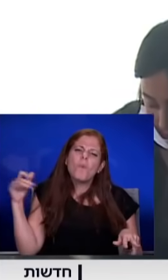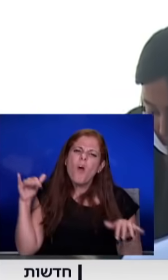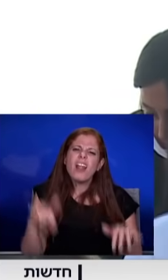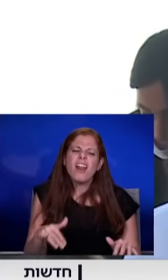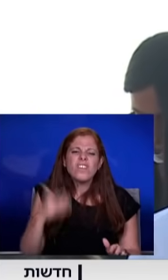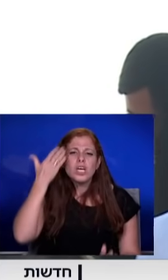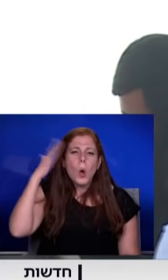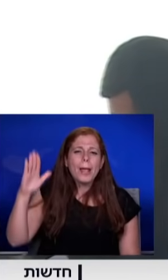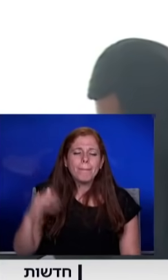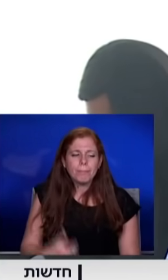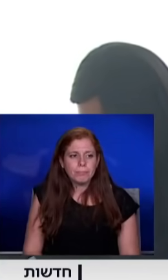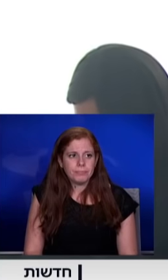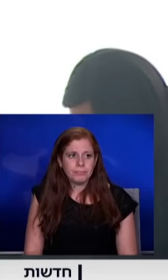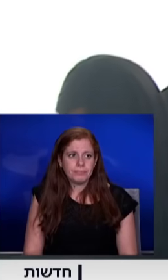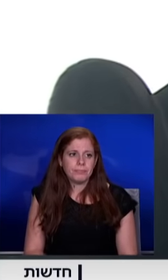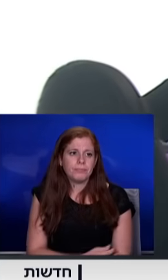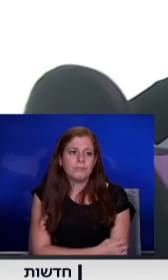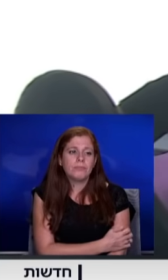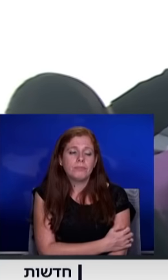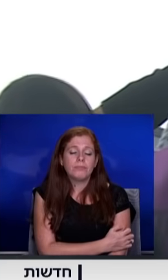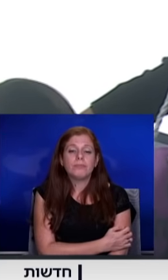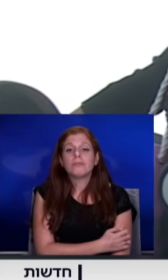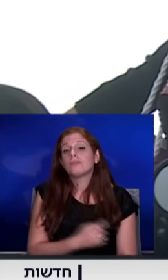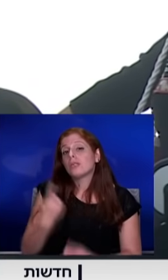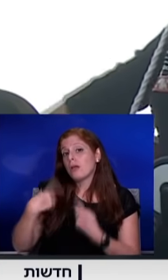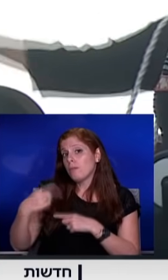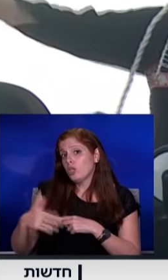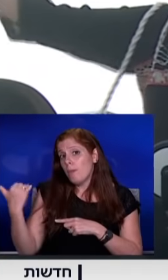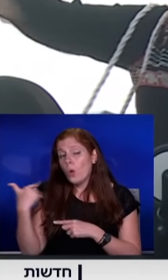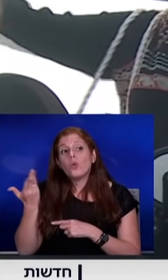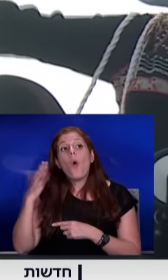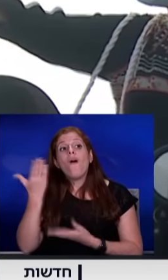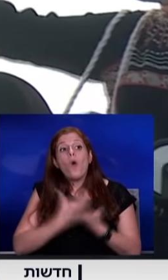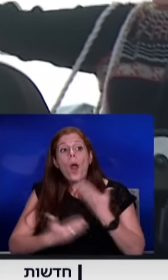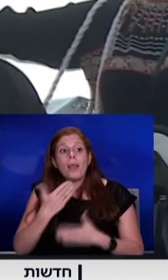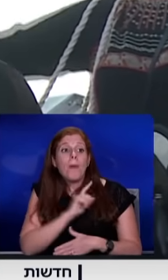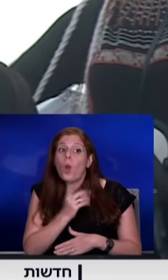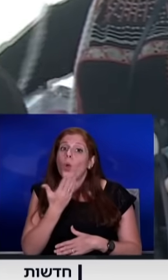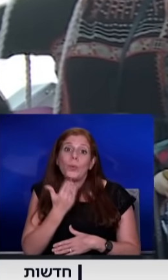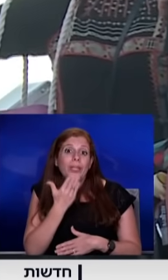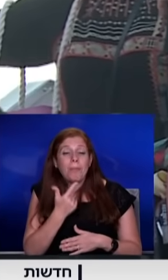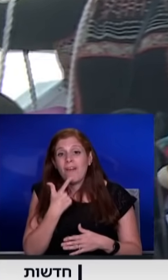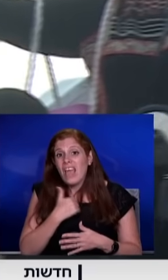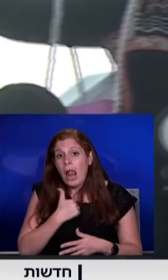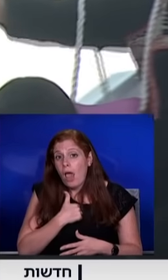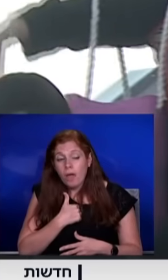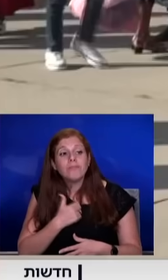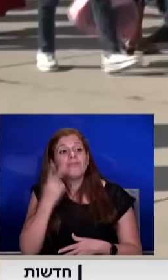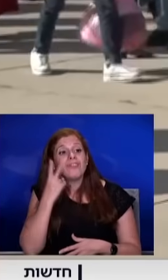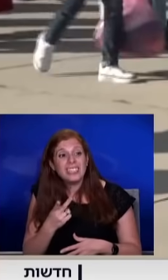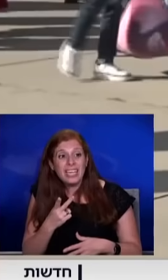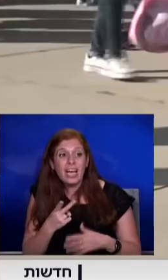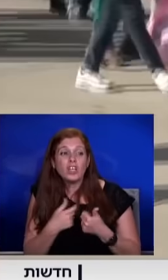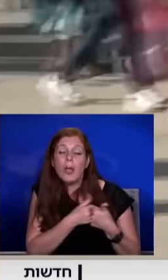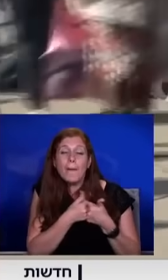גויים. בשנים האחרונות, רוב העולים לישראל אינם יהודים על פי ההלכה, ונראה שהעימות רק מחריף